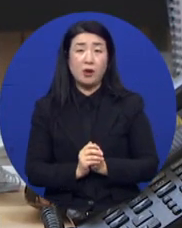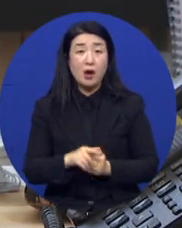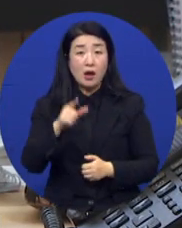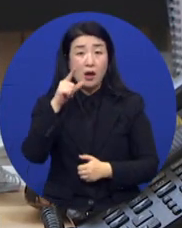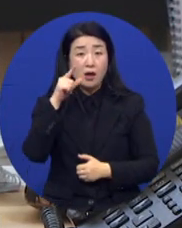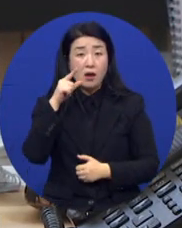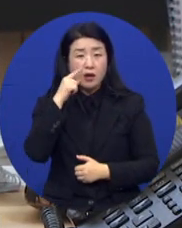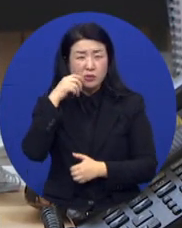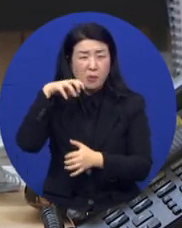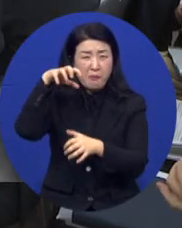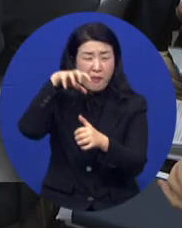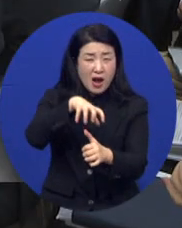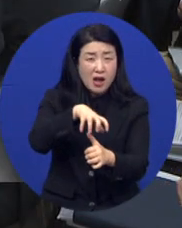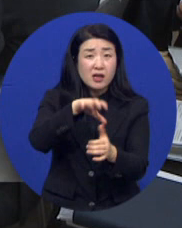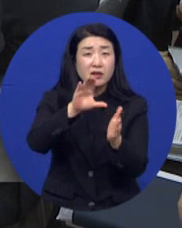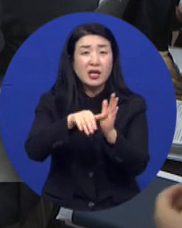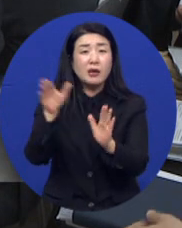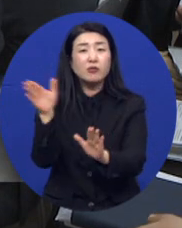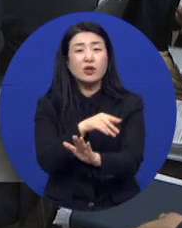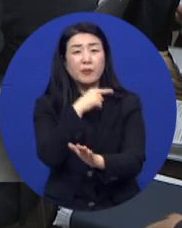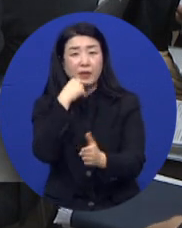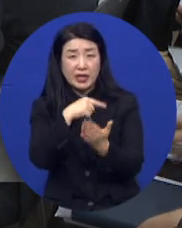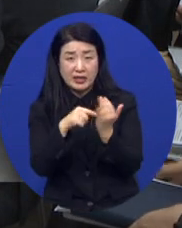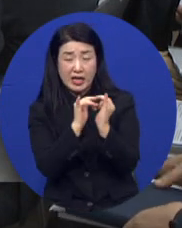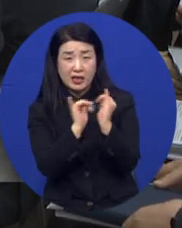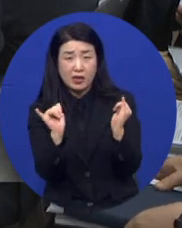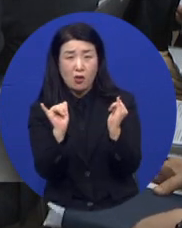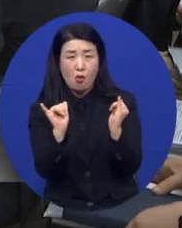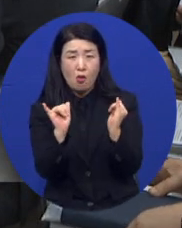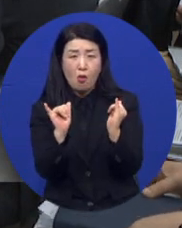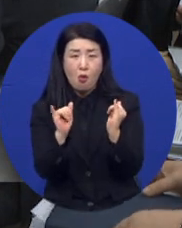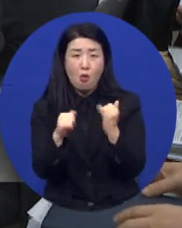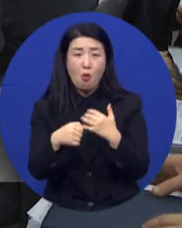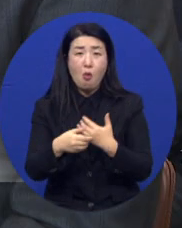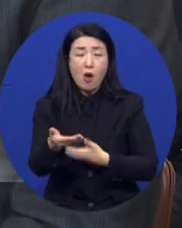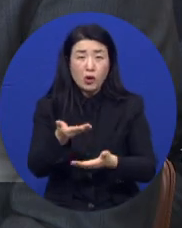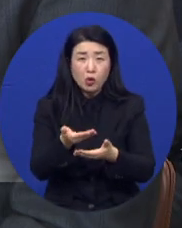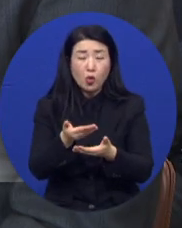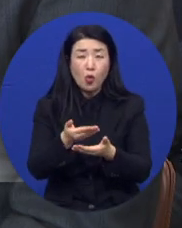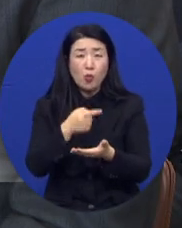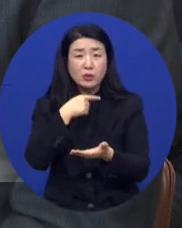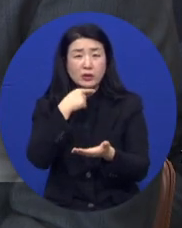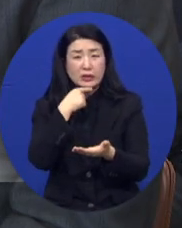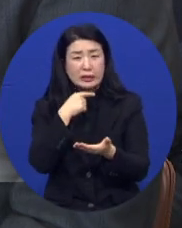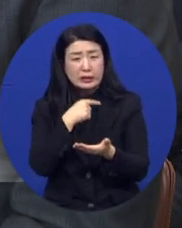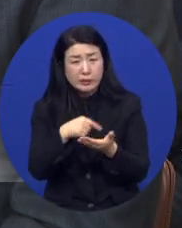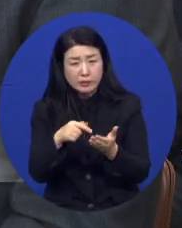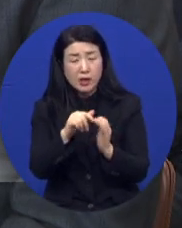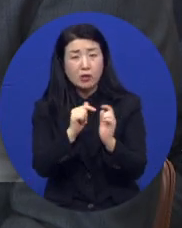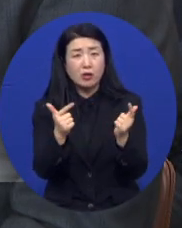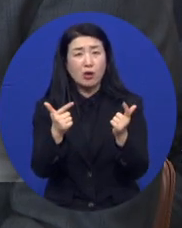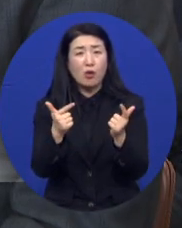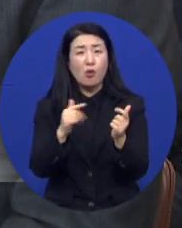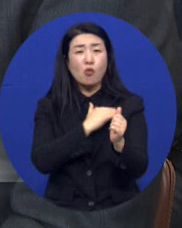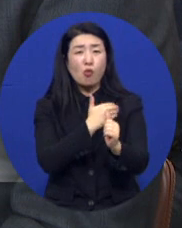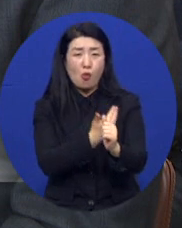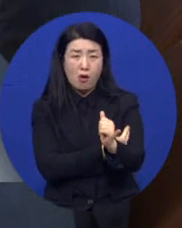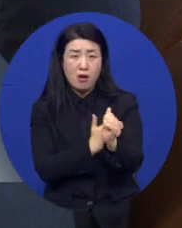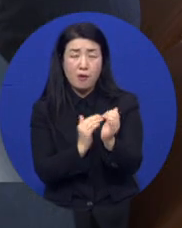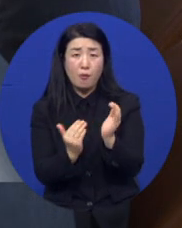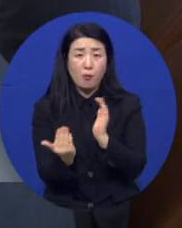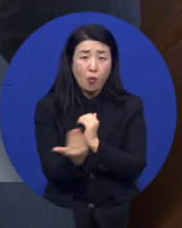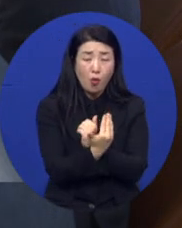일제강점기 강제동은 피해자에 대해 외교 참사라는 이야기가 나온다며 피해자들의 권리를 구제할 수 있는